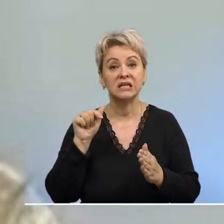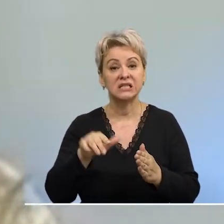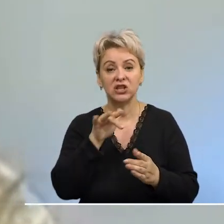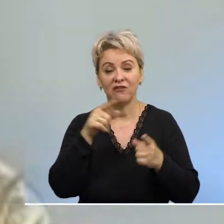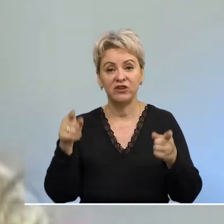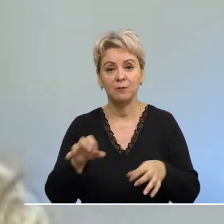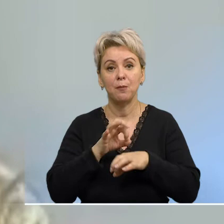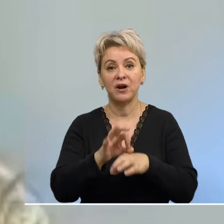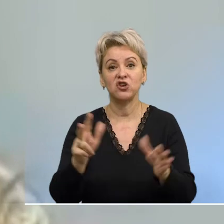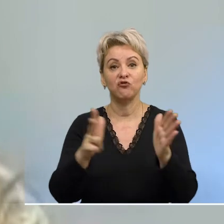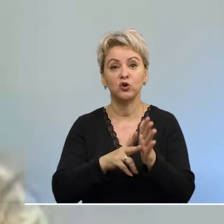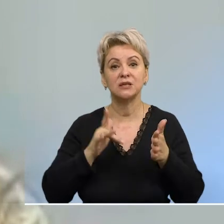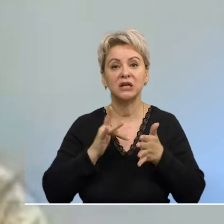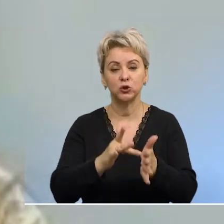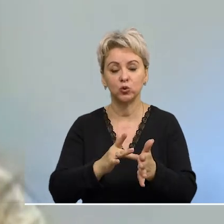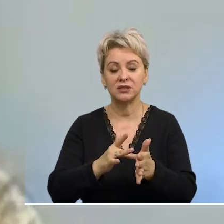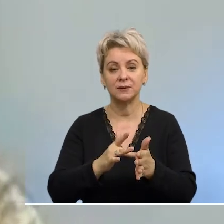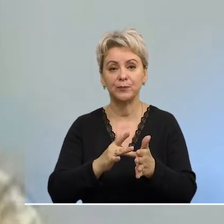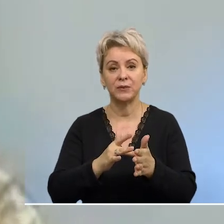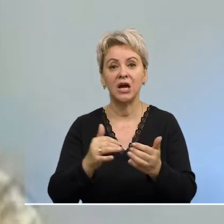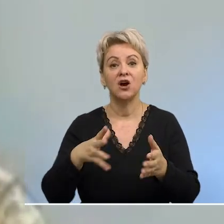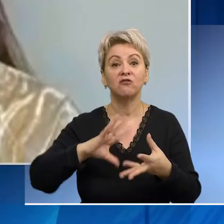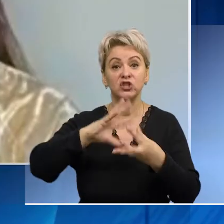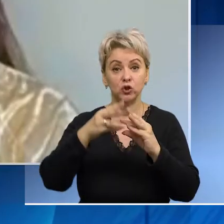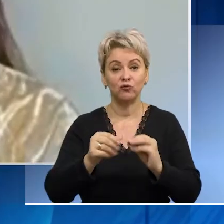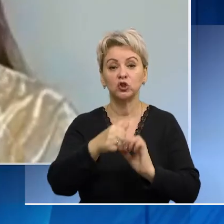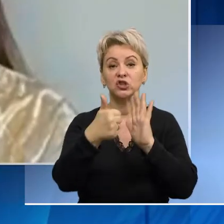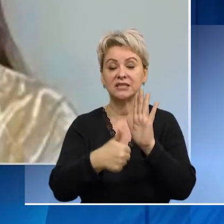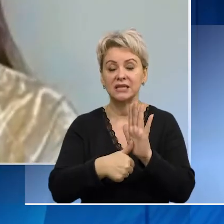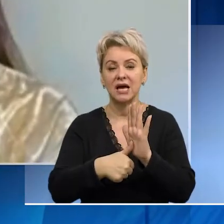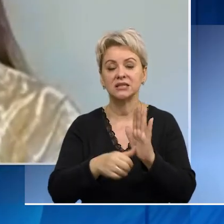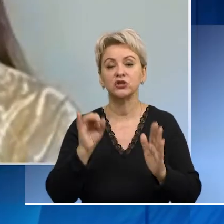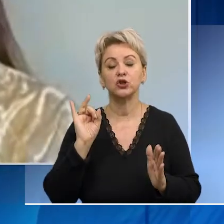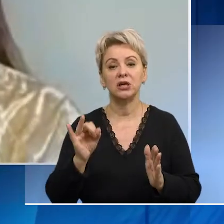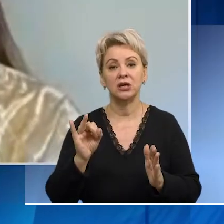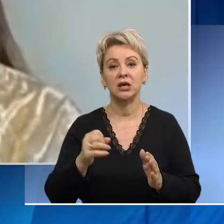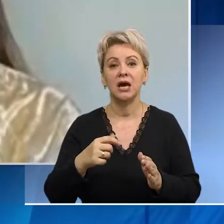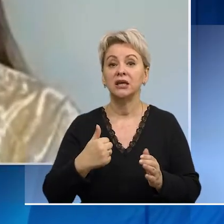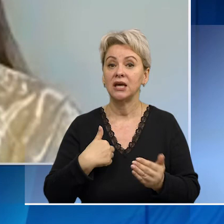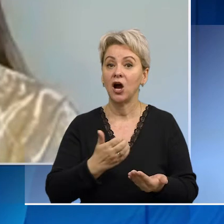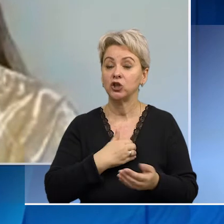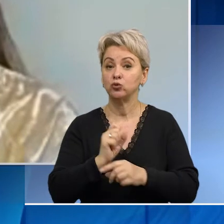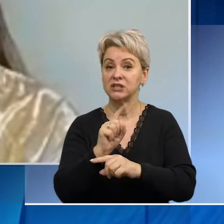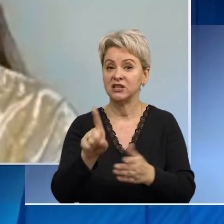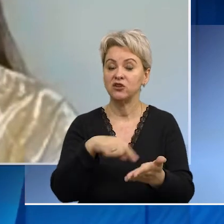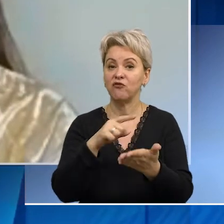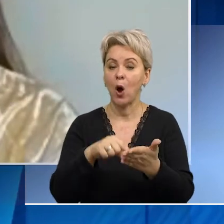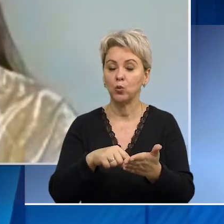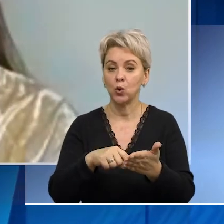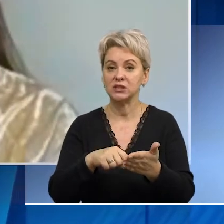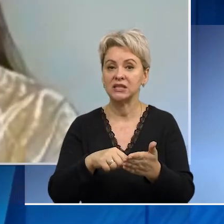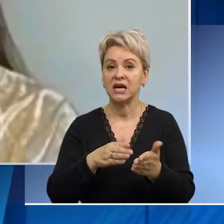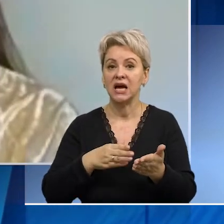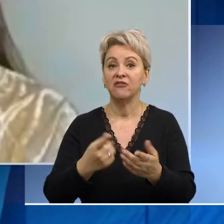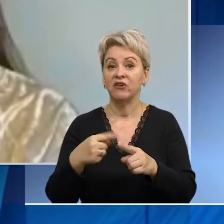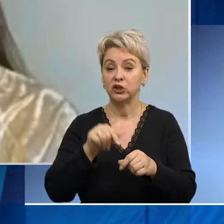за это время мы провели 8 экскурсий. Всего 16. Ну и не могу, конечно, не задать